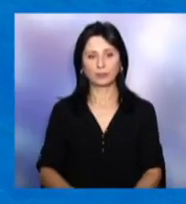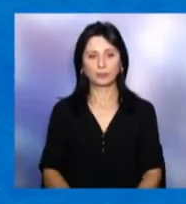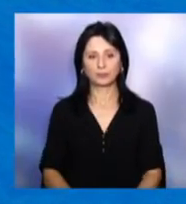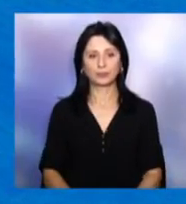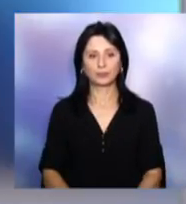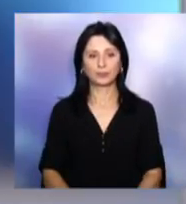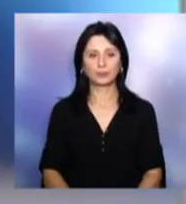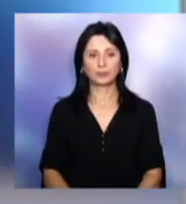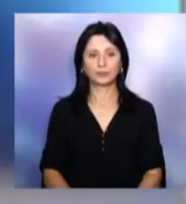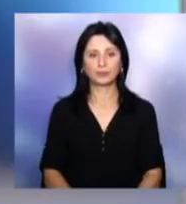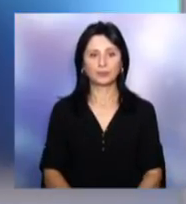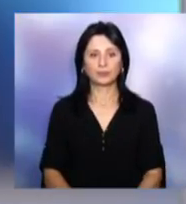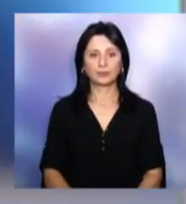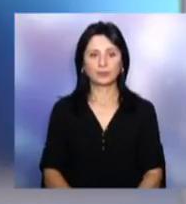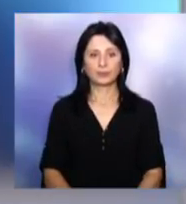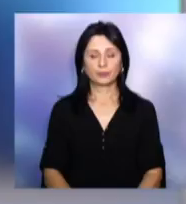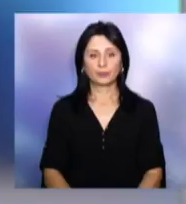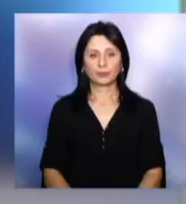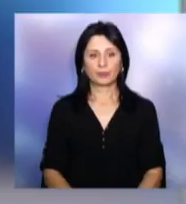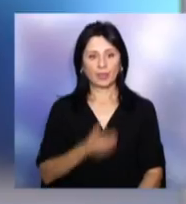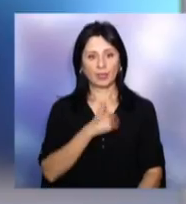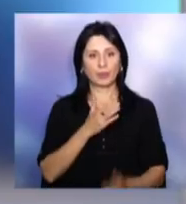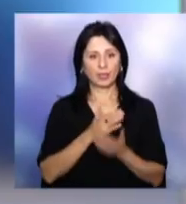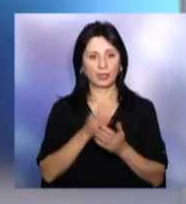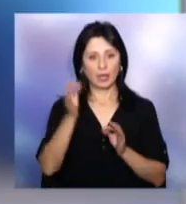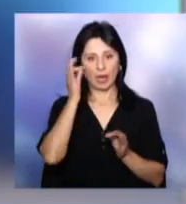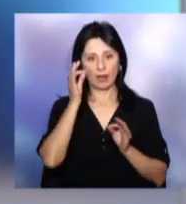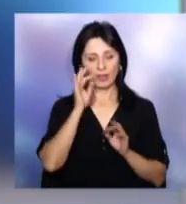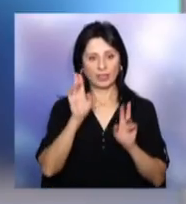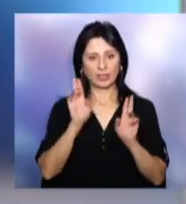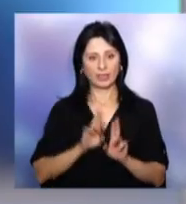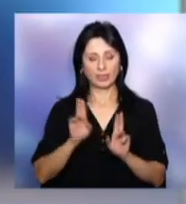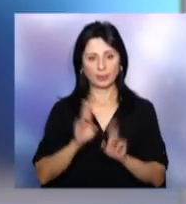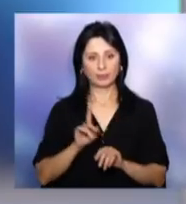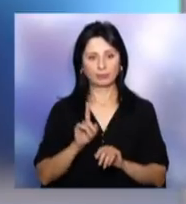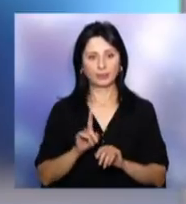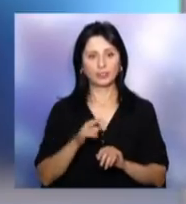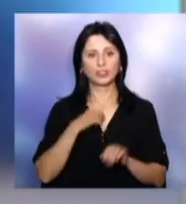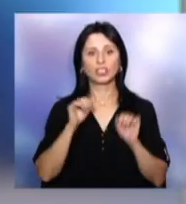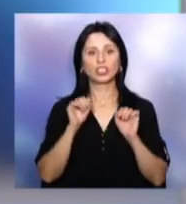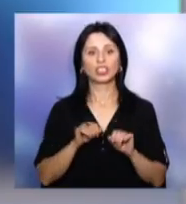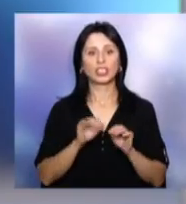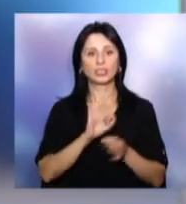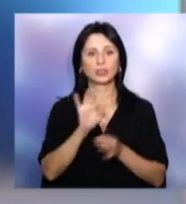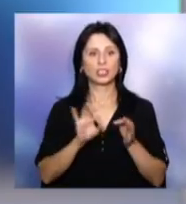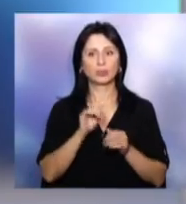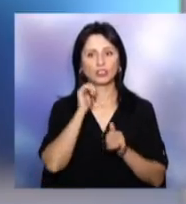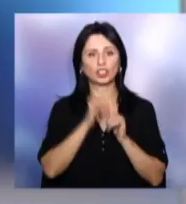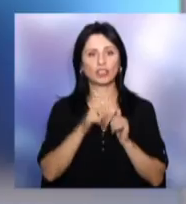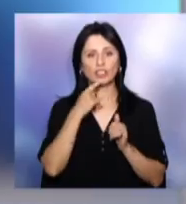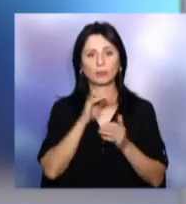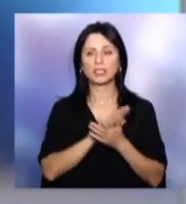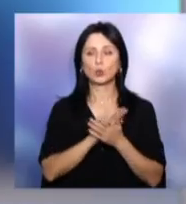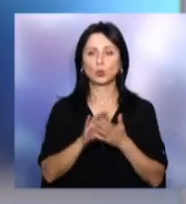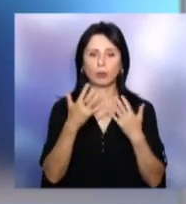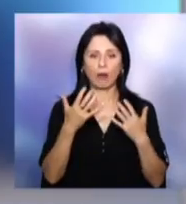რჩევით. მე იმედი მაქვს გავიხსენეთ ეს წესები. ჩვენ შეიძლება ზედმეტად ხშირად ვსაუბრობთ